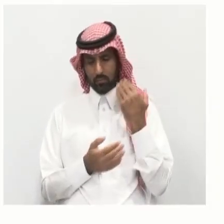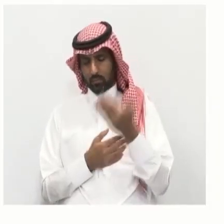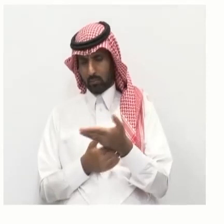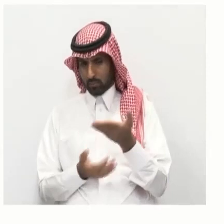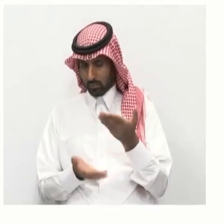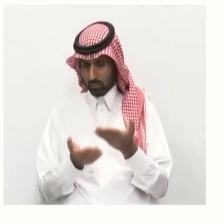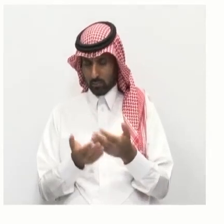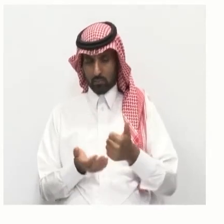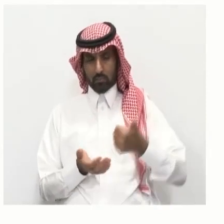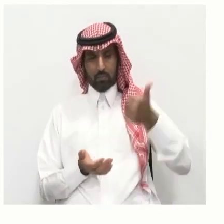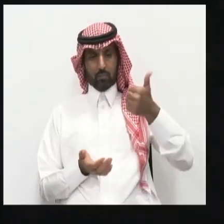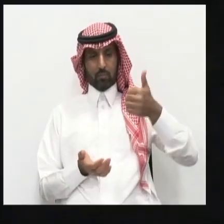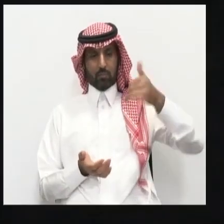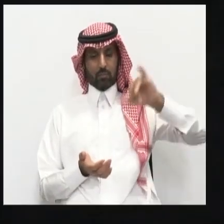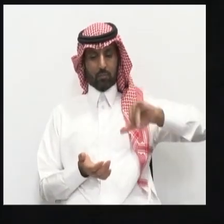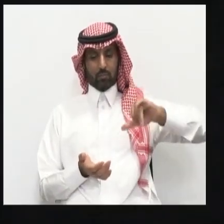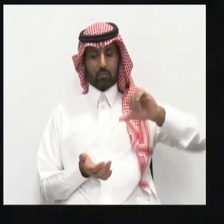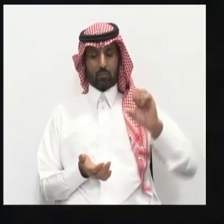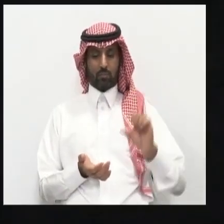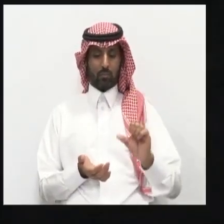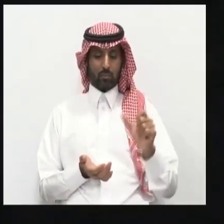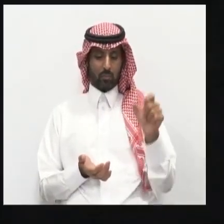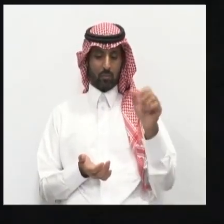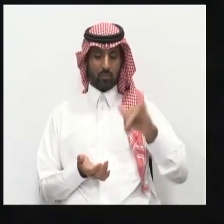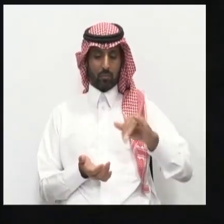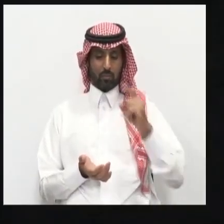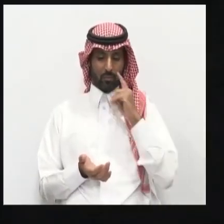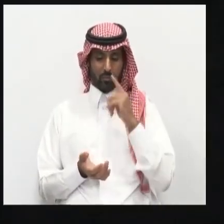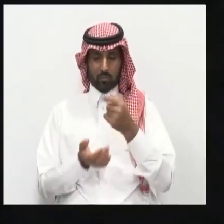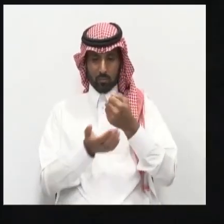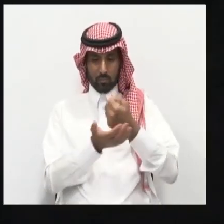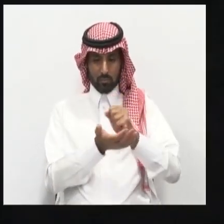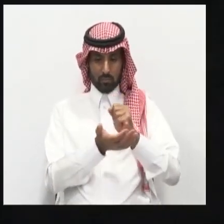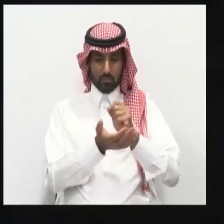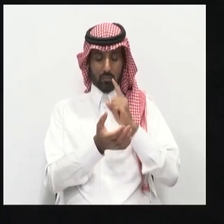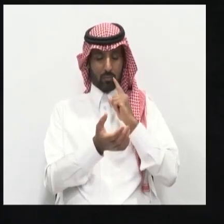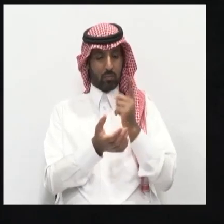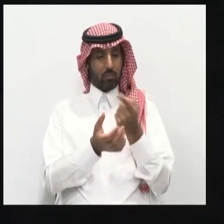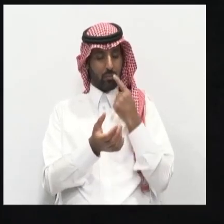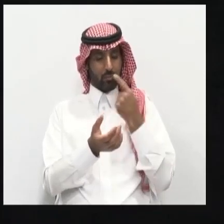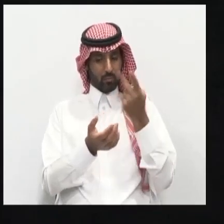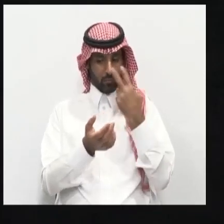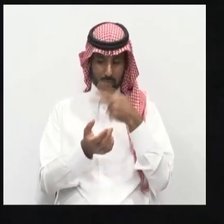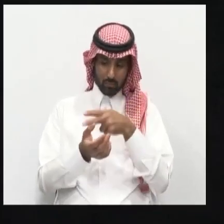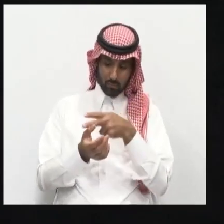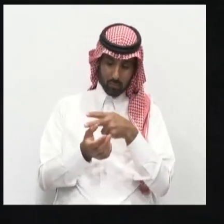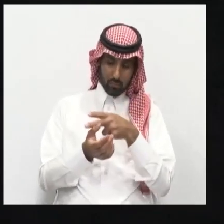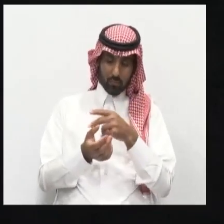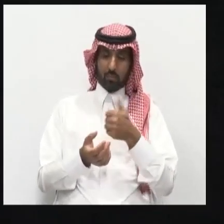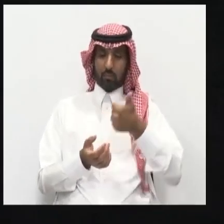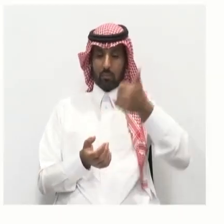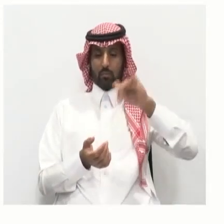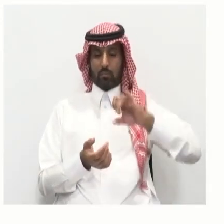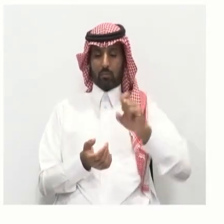للمعادله الايونيه قلنا الخطوه اللي بعدها ايش نسوي يا شباب نحذف الايون المتفرج مين الايونات المتفرجه